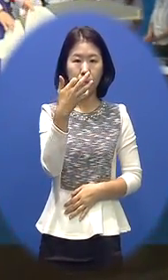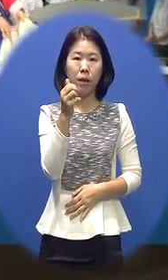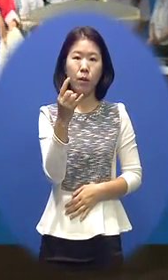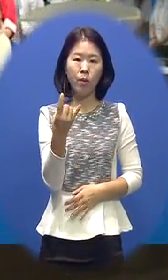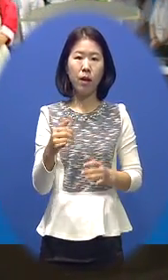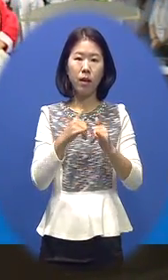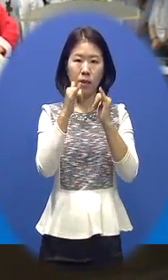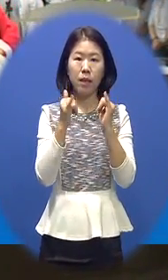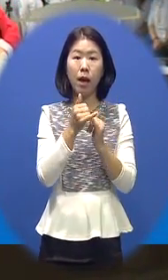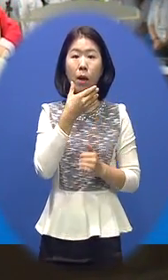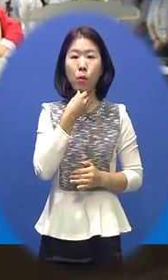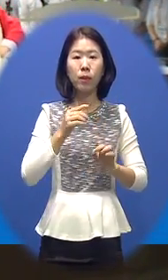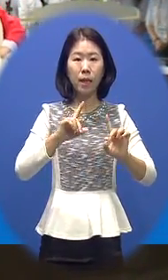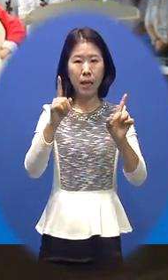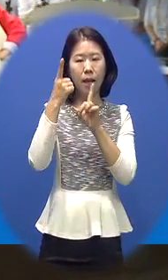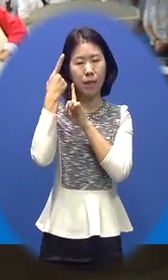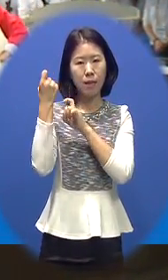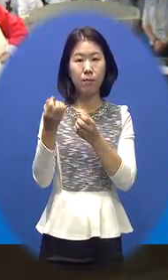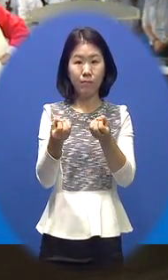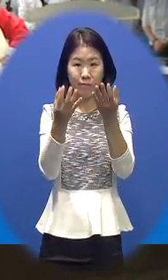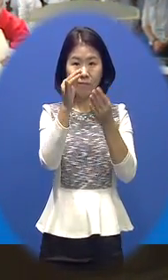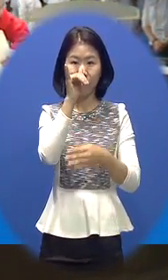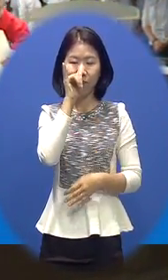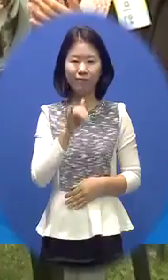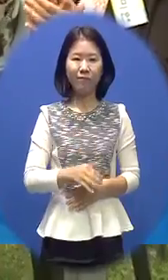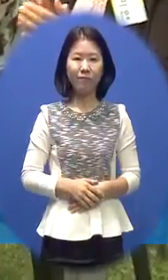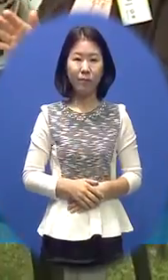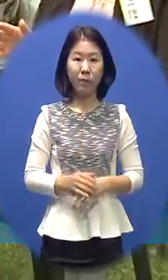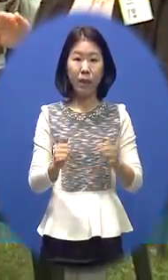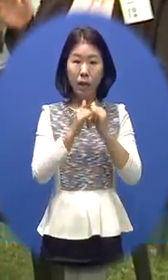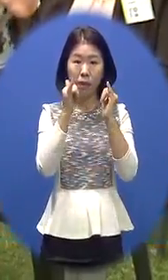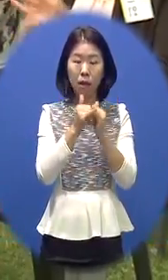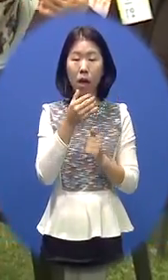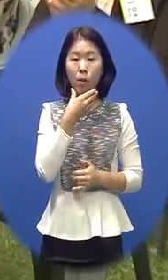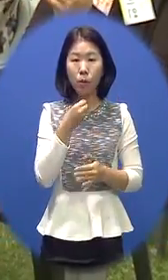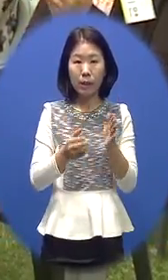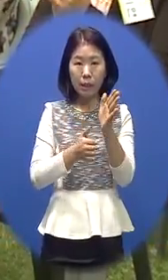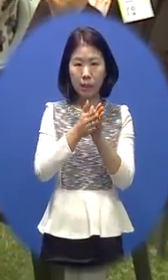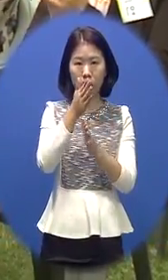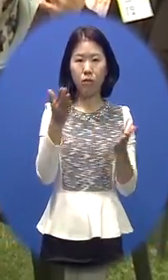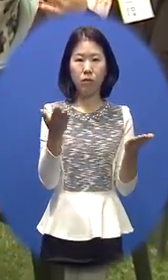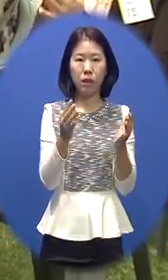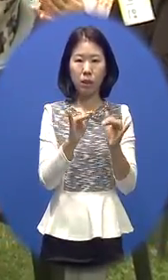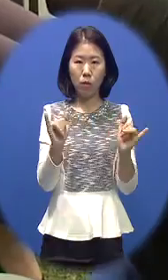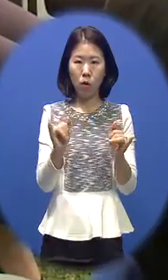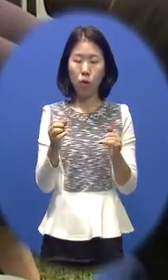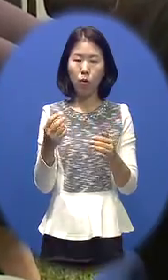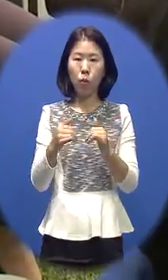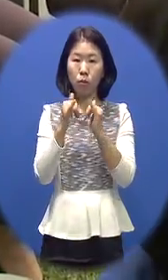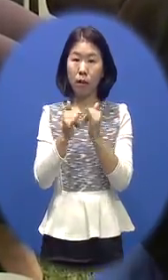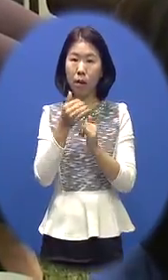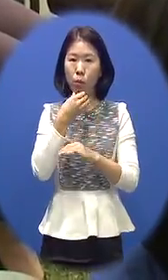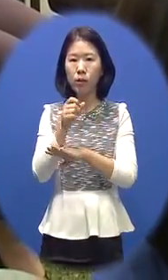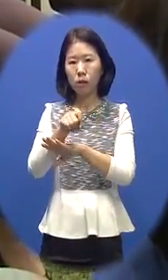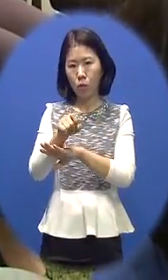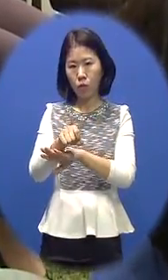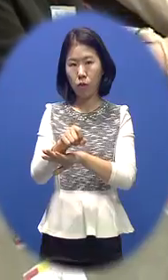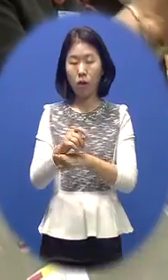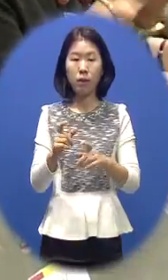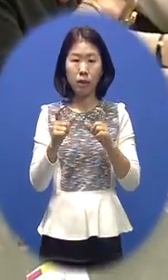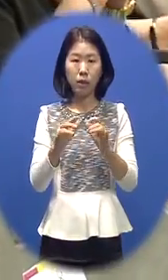18의 사회 복지의 날 기념식이 열렸습니다 사회복지 시설 종사자와 사회복지공무원